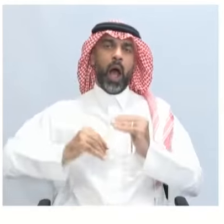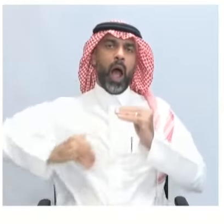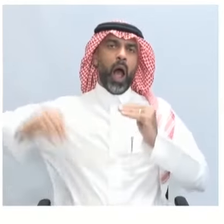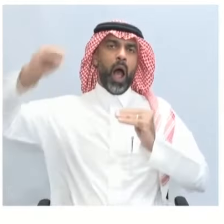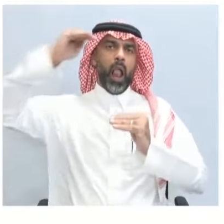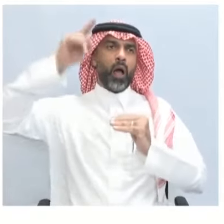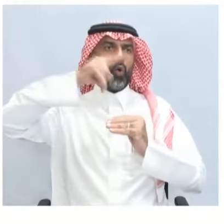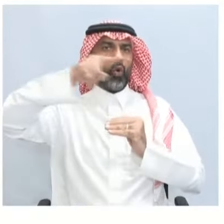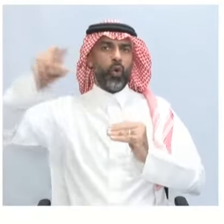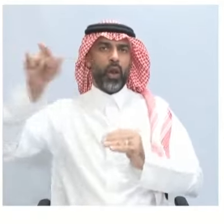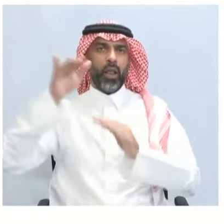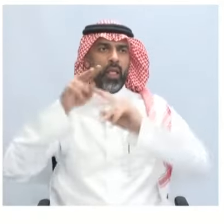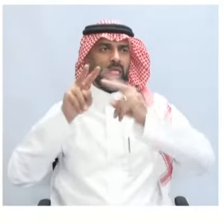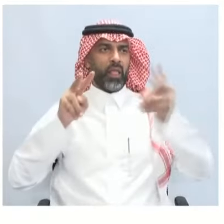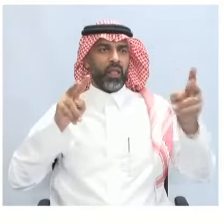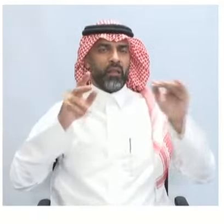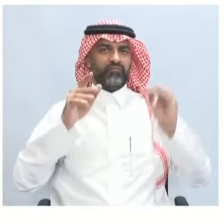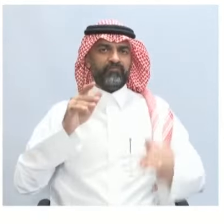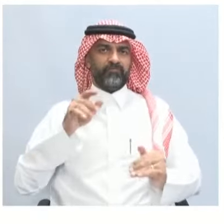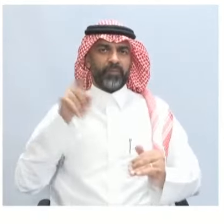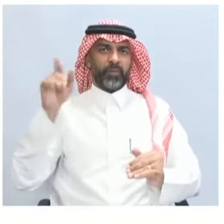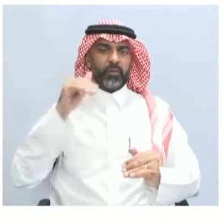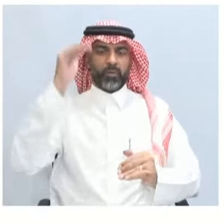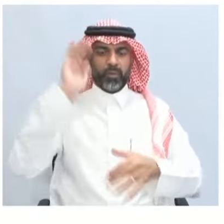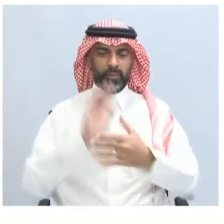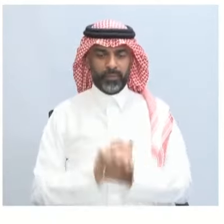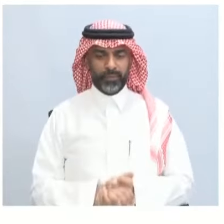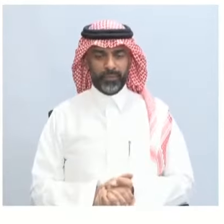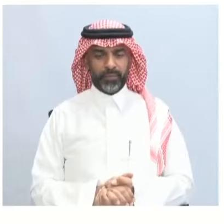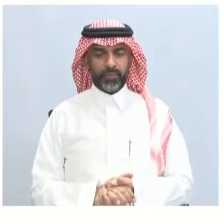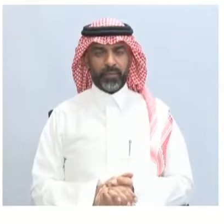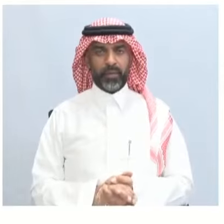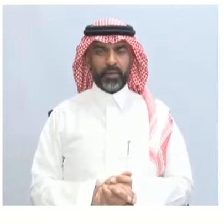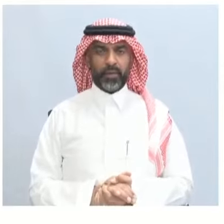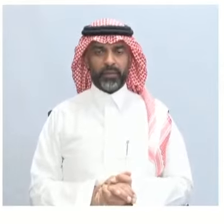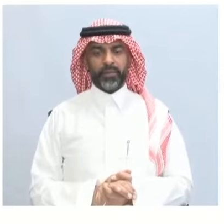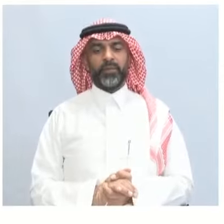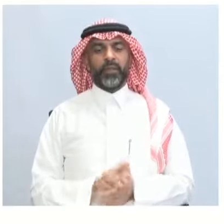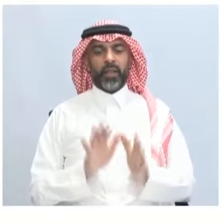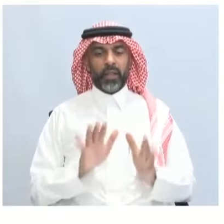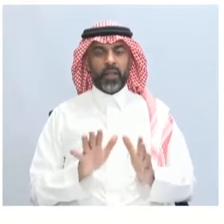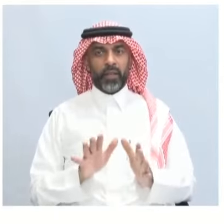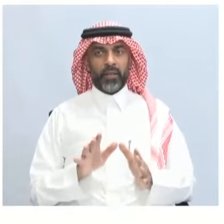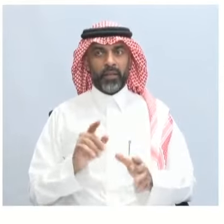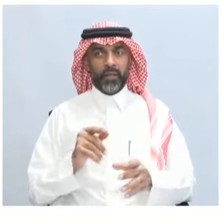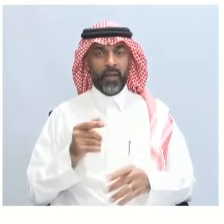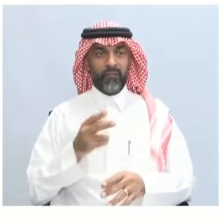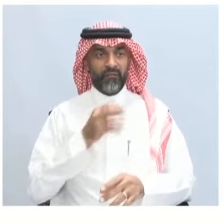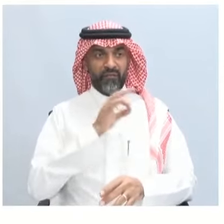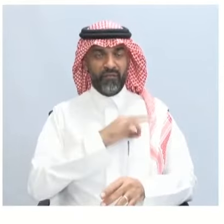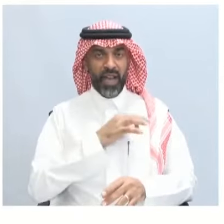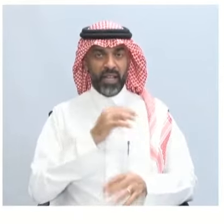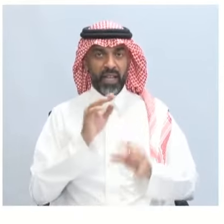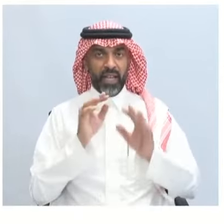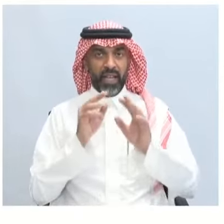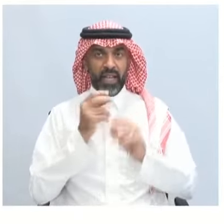عزه وتكون في علو وتكون في شرف ورفعه لهذا نقول من نتائج التوحيد في المجتمع ان ان